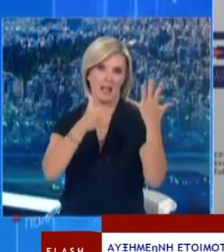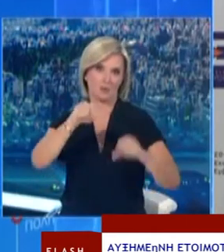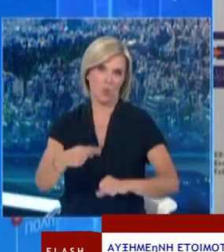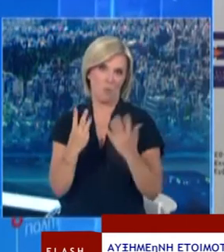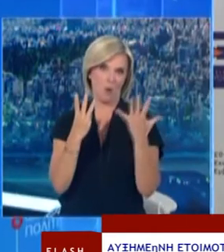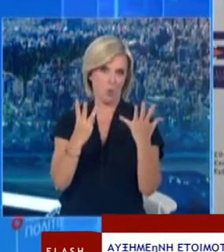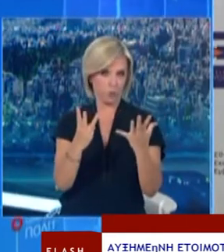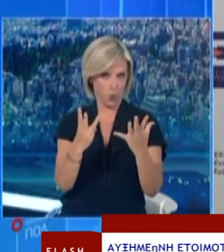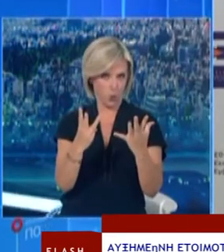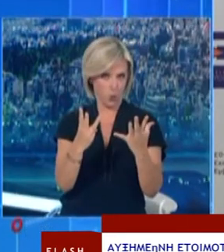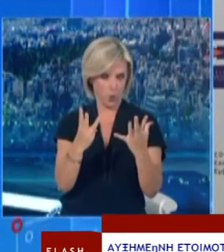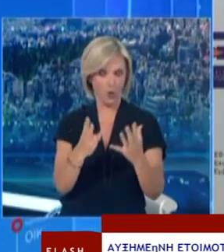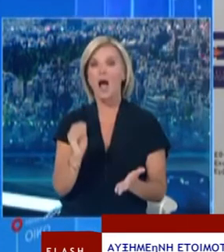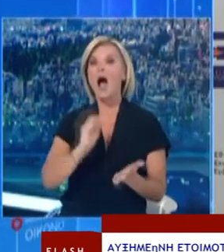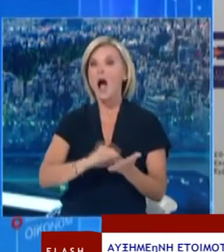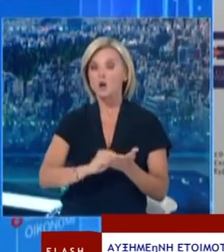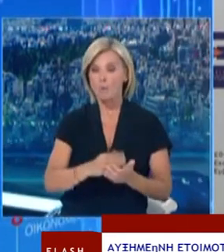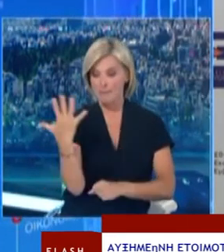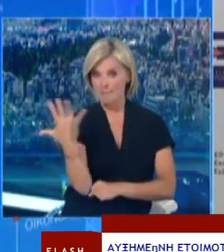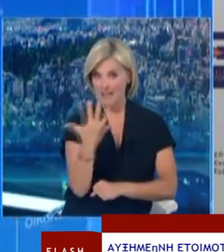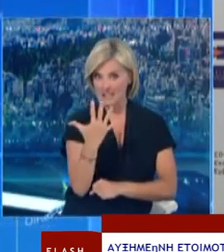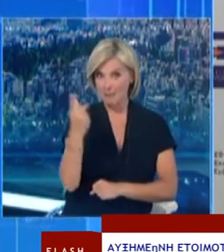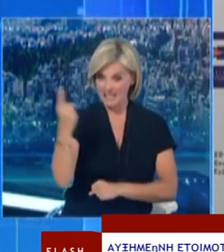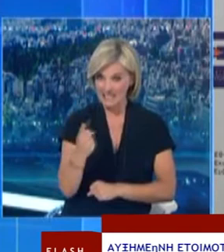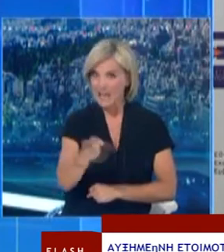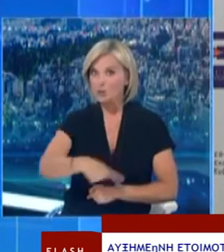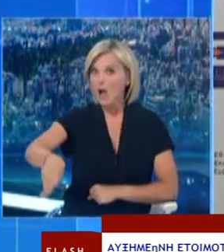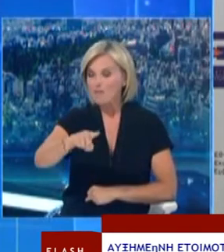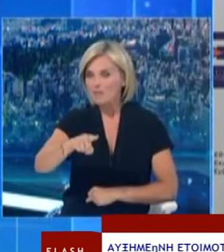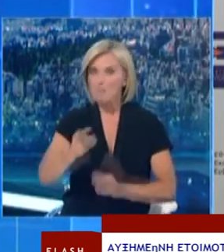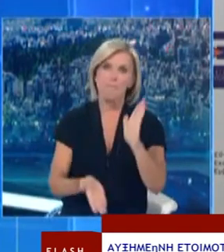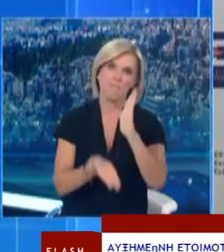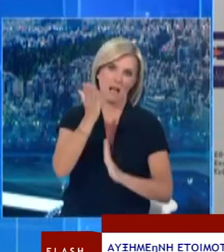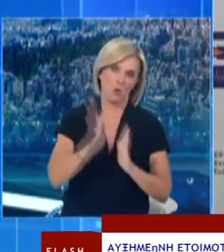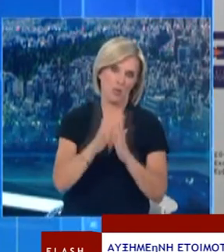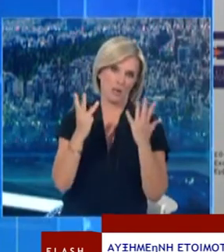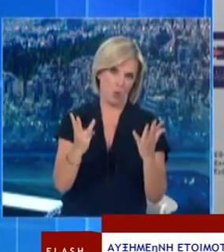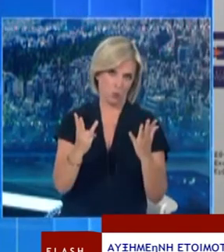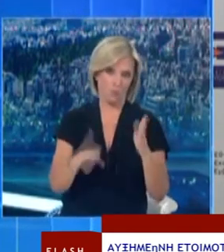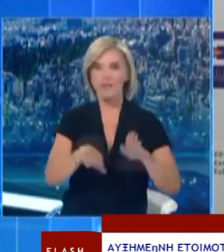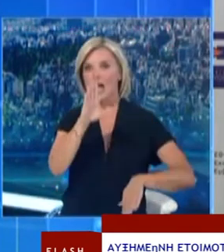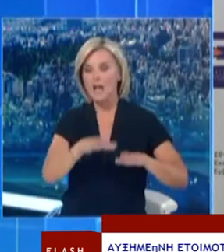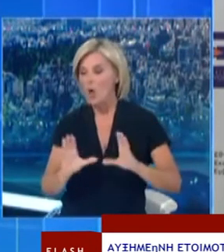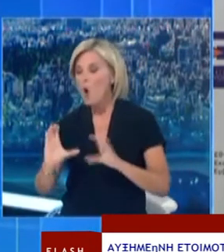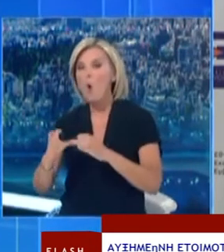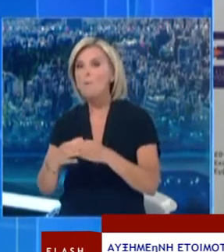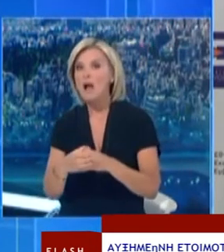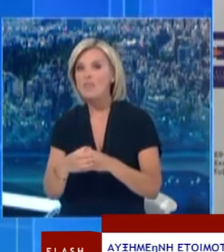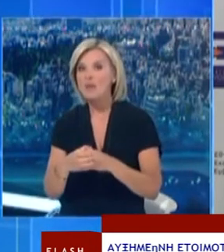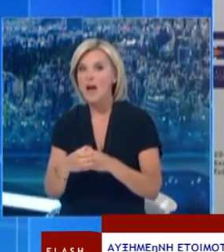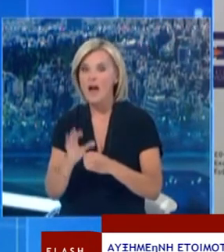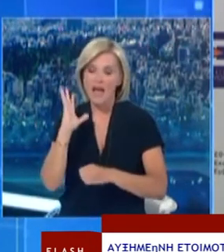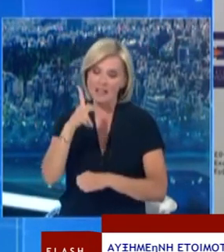πληθυσμού και 55% επί του ενήλικου πληθυσμού. Σε σχέση με τα ποσοστά ανά ηλικιακή ομάδα, όπως γνωρίζετε, τα δίνουμε